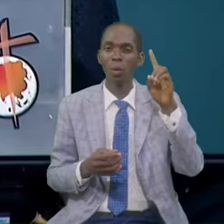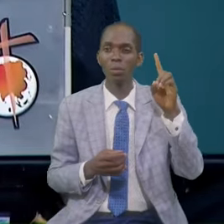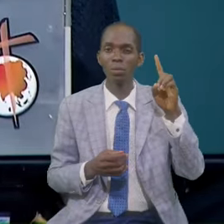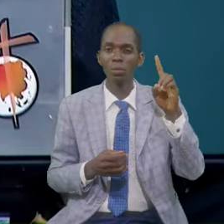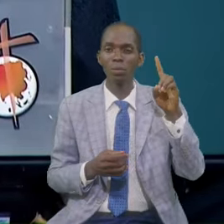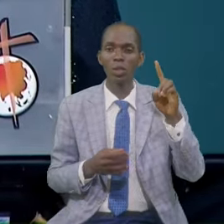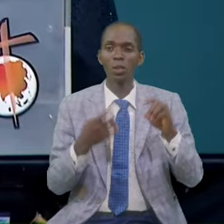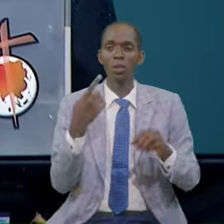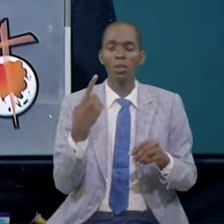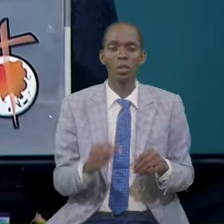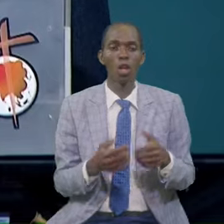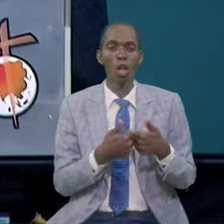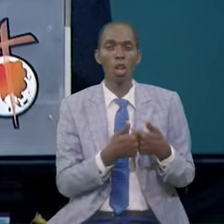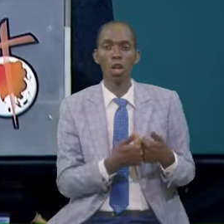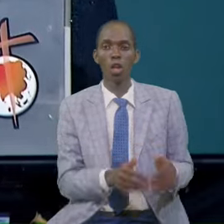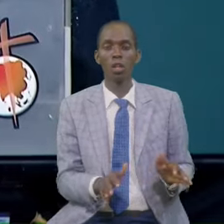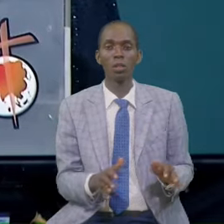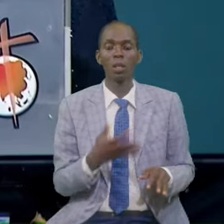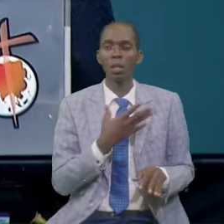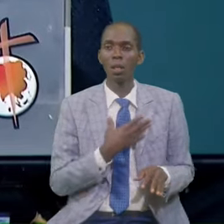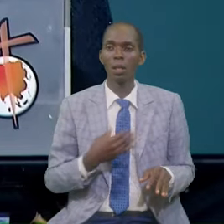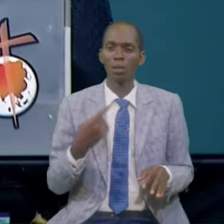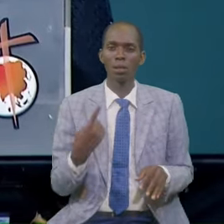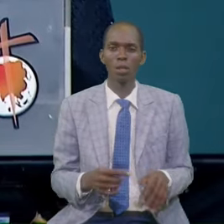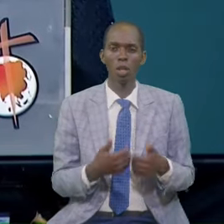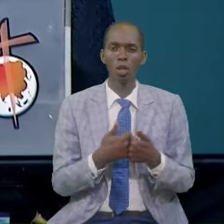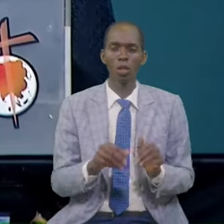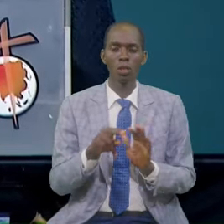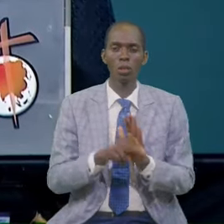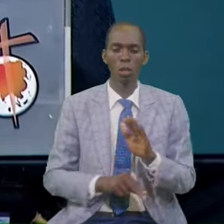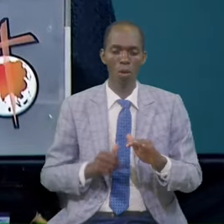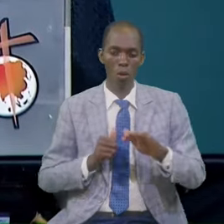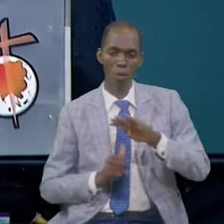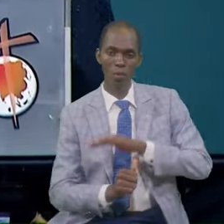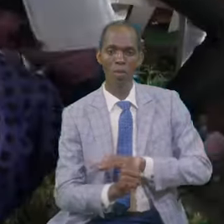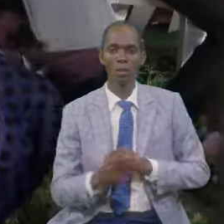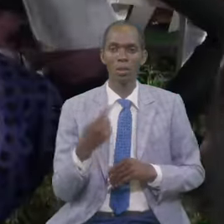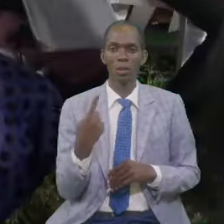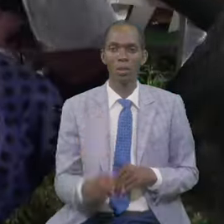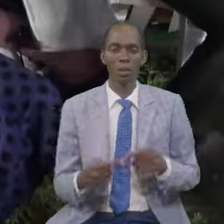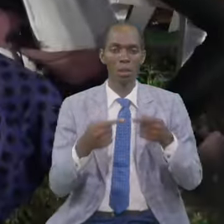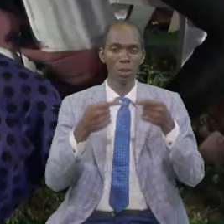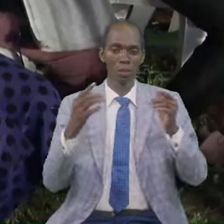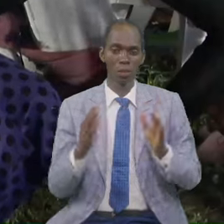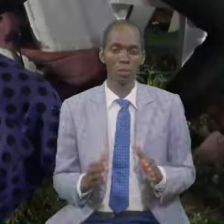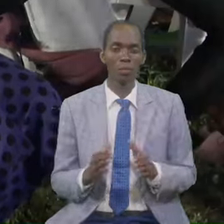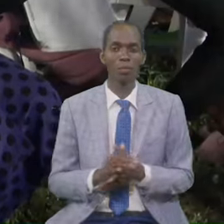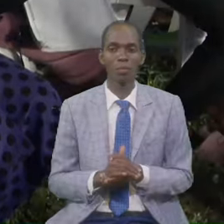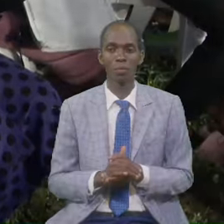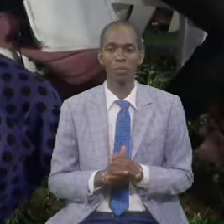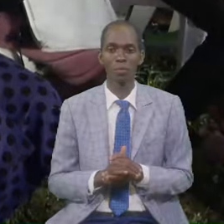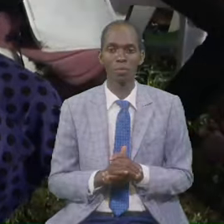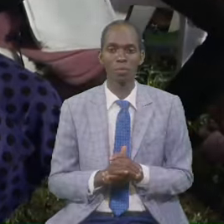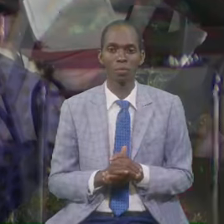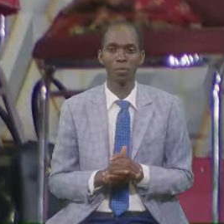lost and the lostness under the adversary. మొదటిగా అపవాది ద్వారా నశించి నాశనానికి చేరువైన